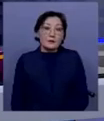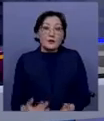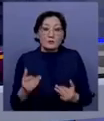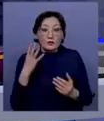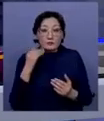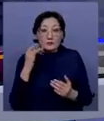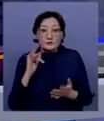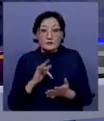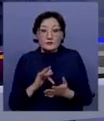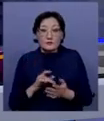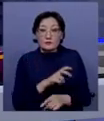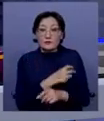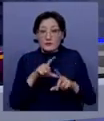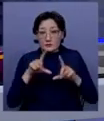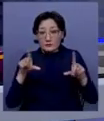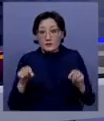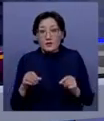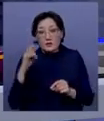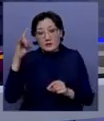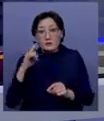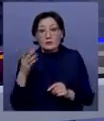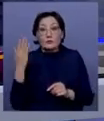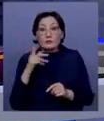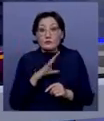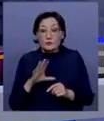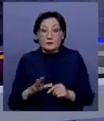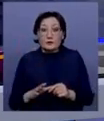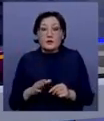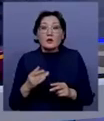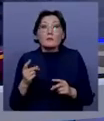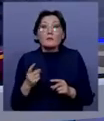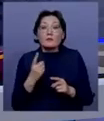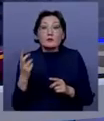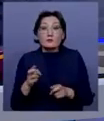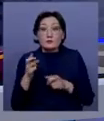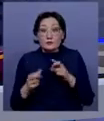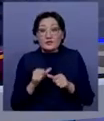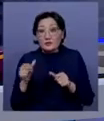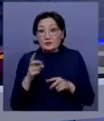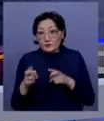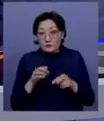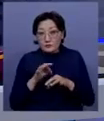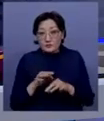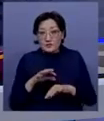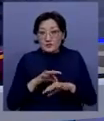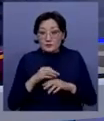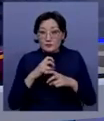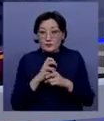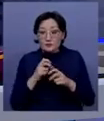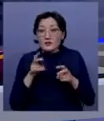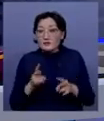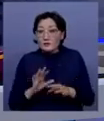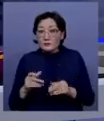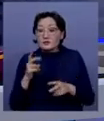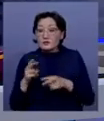Бүгін Алматының орталық клиникалық ауруханасында Қазақстанда бұрын соңды болмаған бірегей ота жасалды. Бұл теріні сүйекті зақымдамай